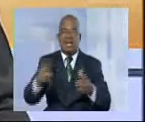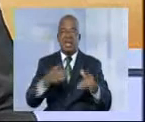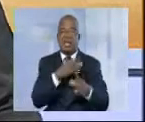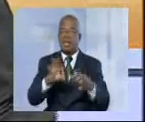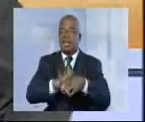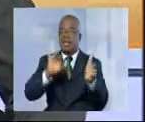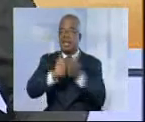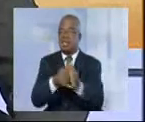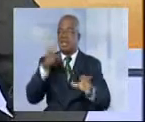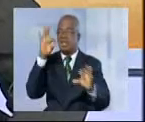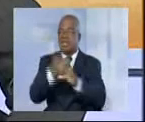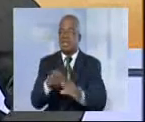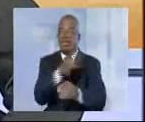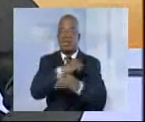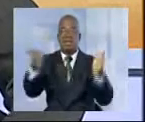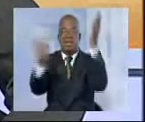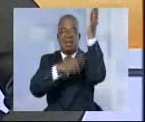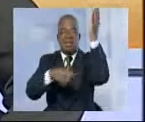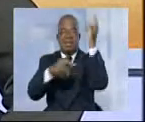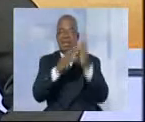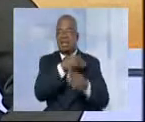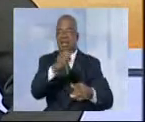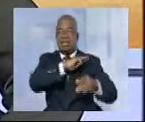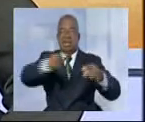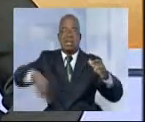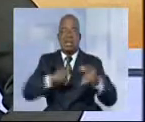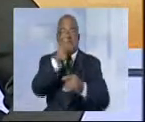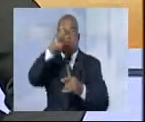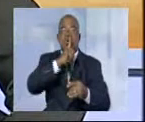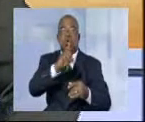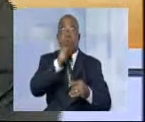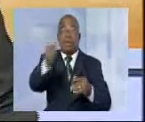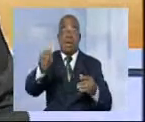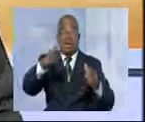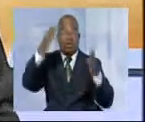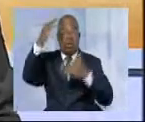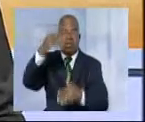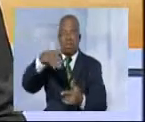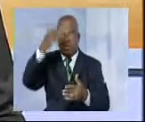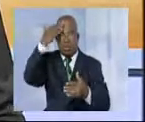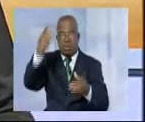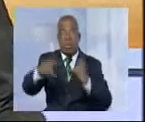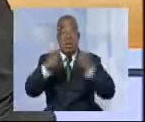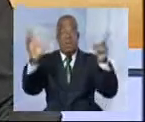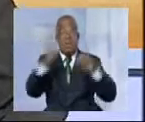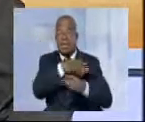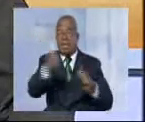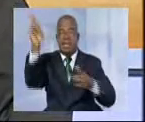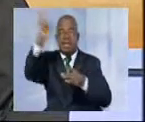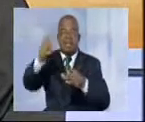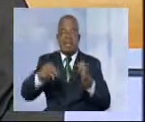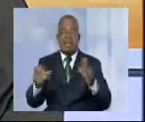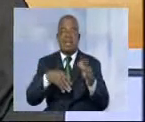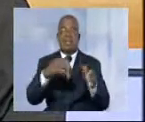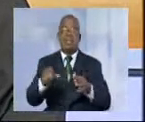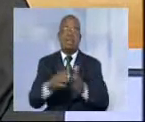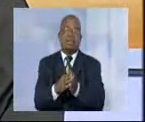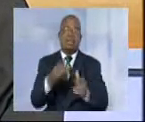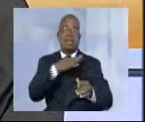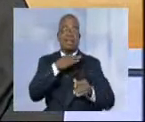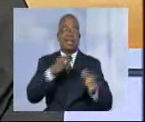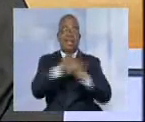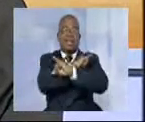ces élections municipales et régionales ne sont pas encore connus, vous le savez, mais si l'on s'en tient aux résultats partiels, les candidats indépendants sont en